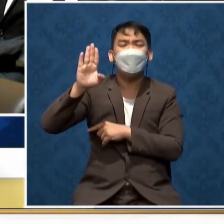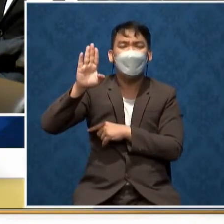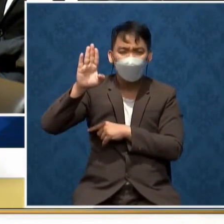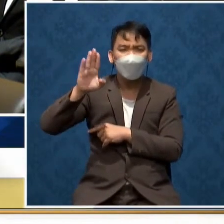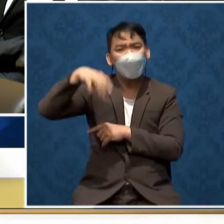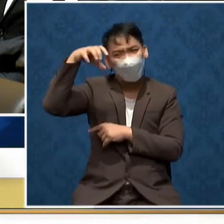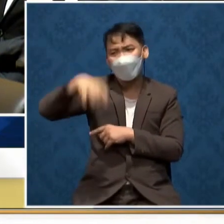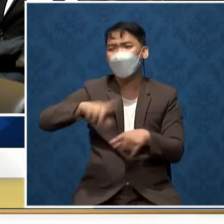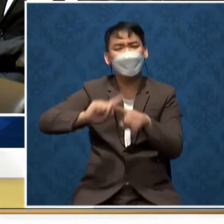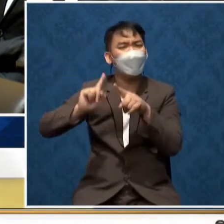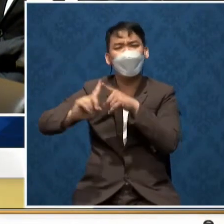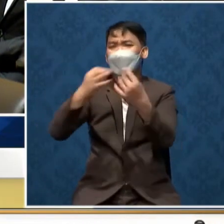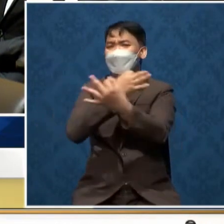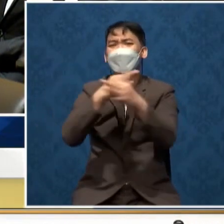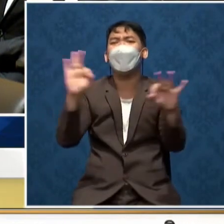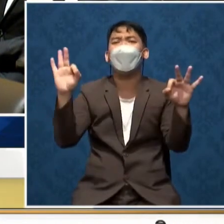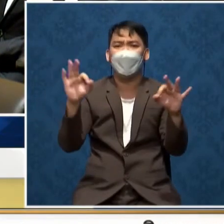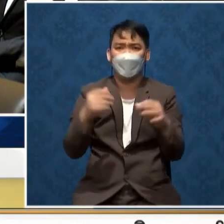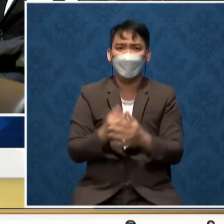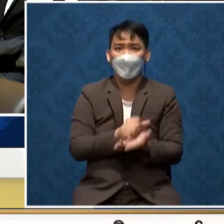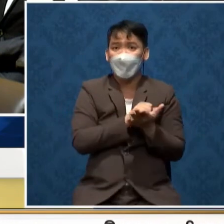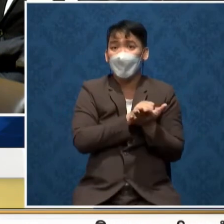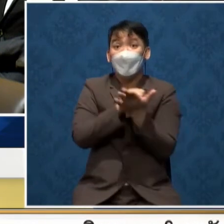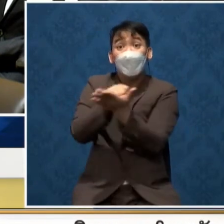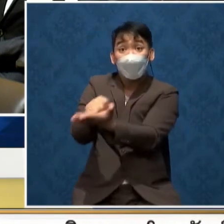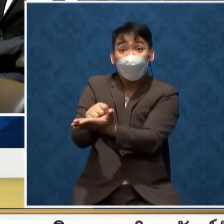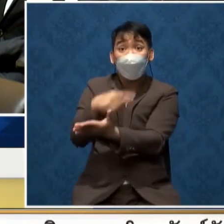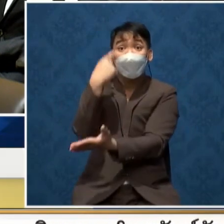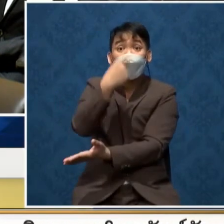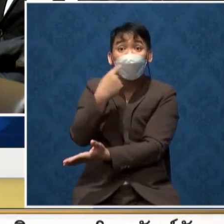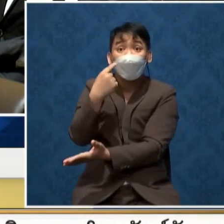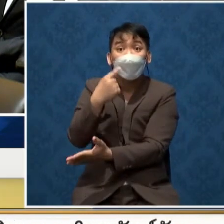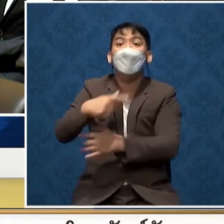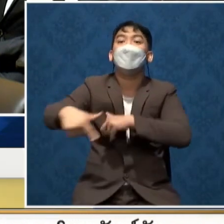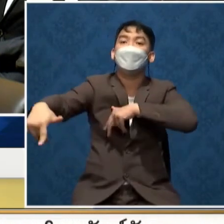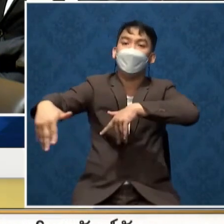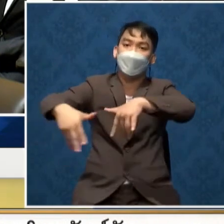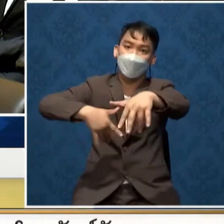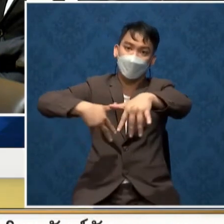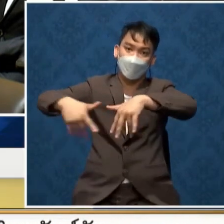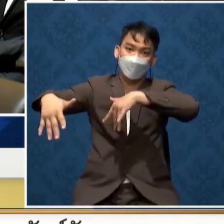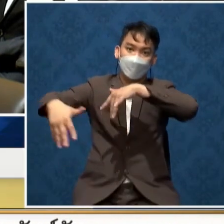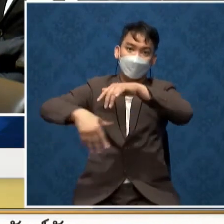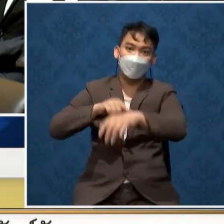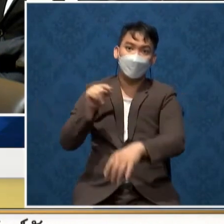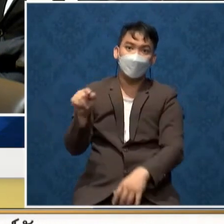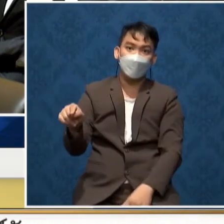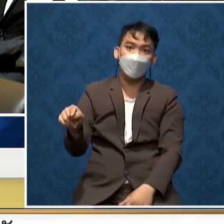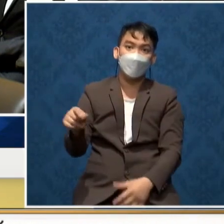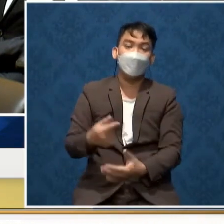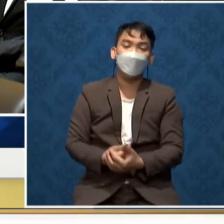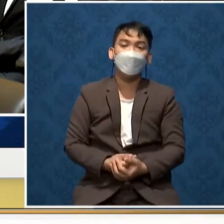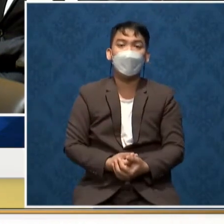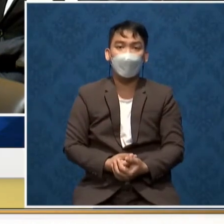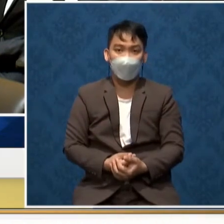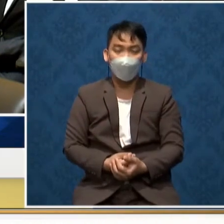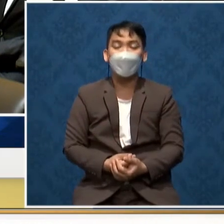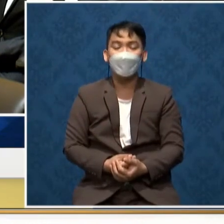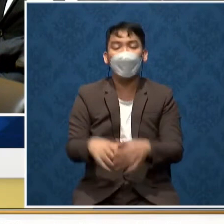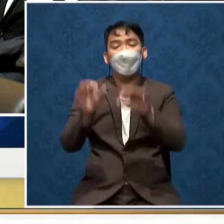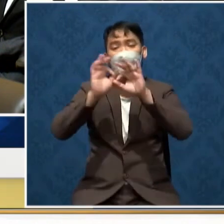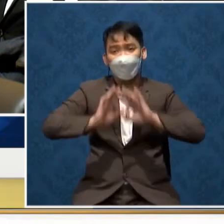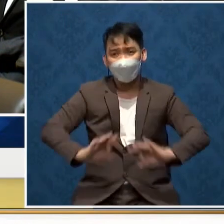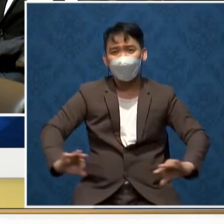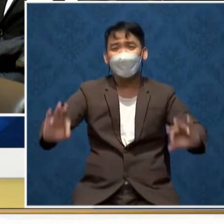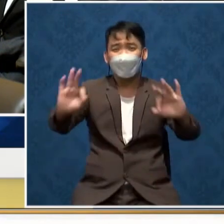กรเหล่านี้เป็นองค์กรที่บริการนะครับพี่น้องประชาชนดังนั้นน่ะจึงเป็นองค์กรที่มีความจำเป็นที่จะต้